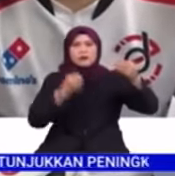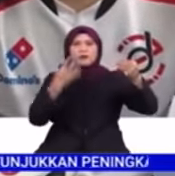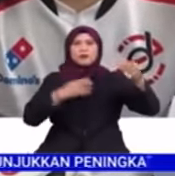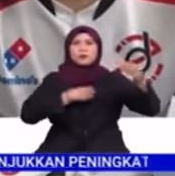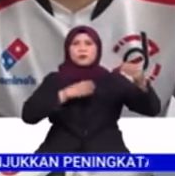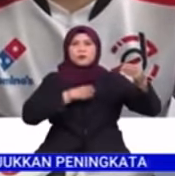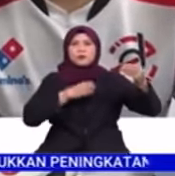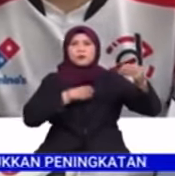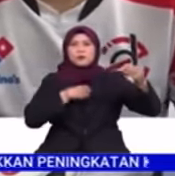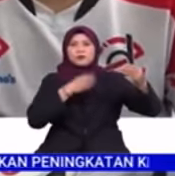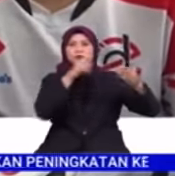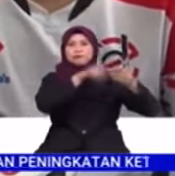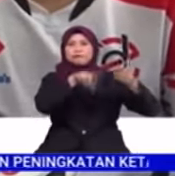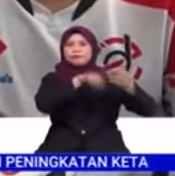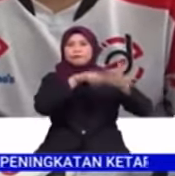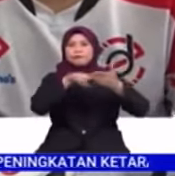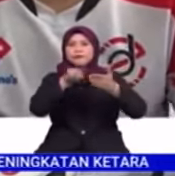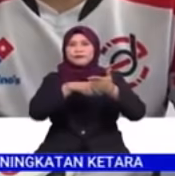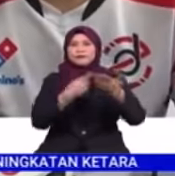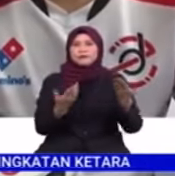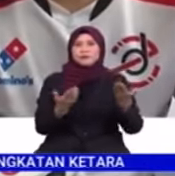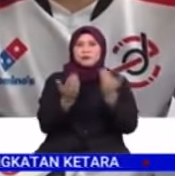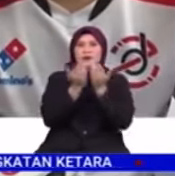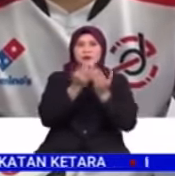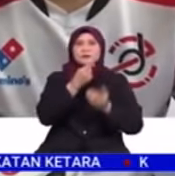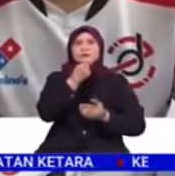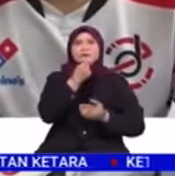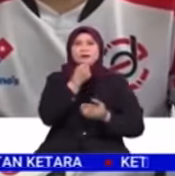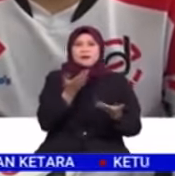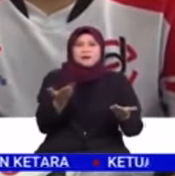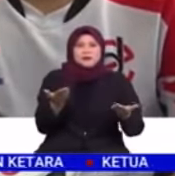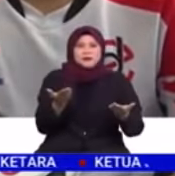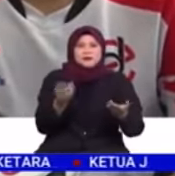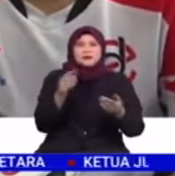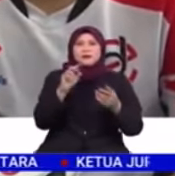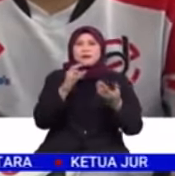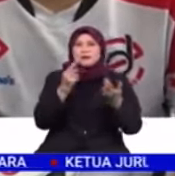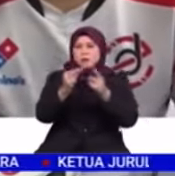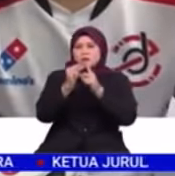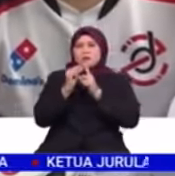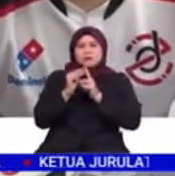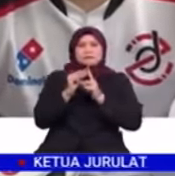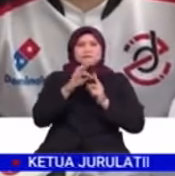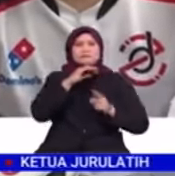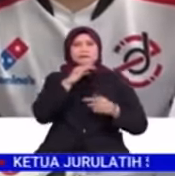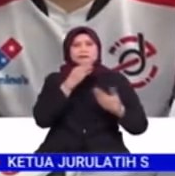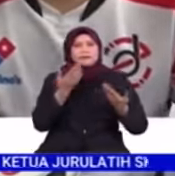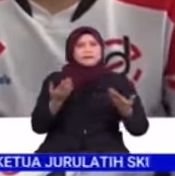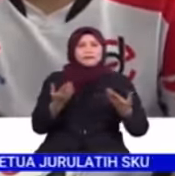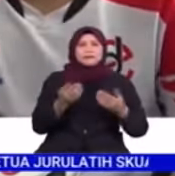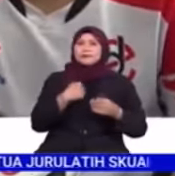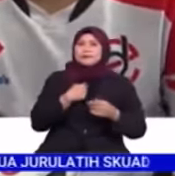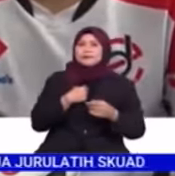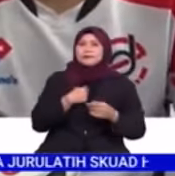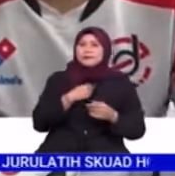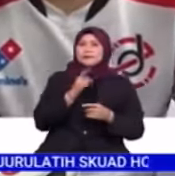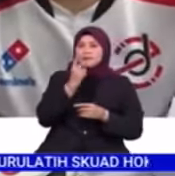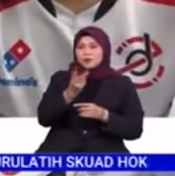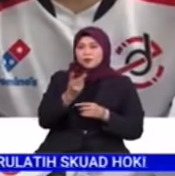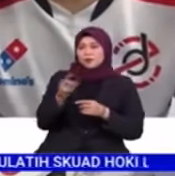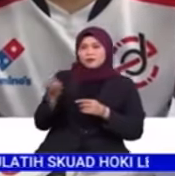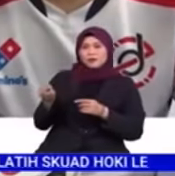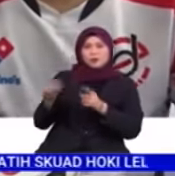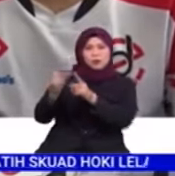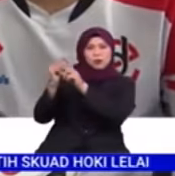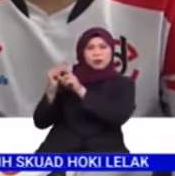dari segi jam-jam doa UC beliau cuma ketika salah mencapai saya itu gile dateng Aduh